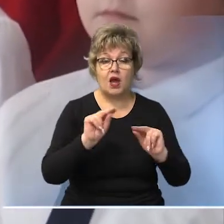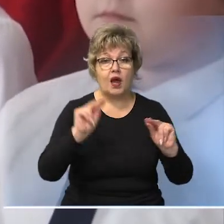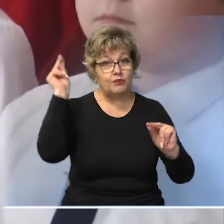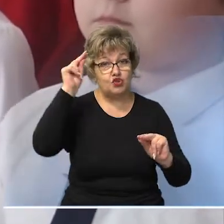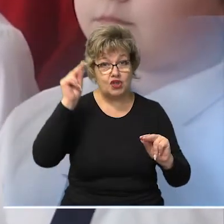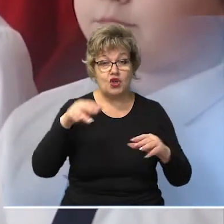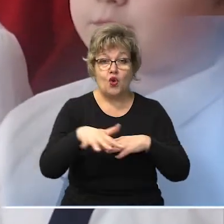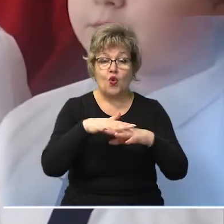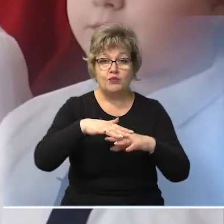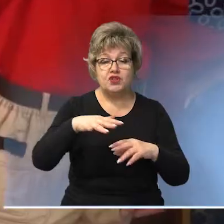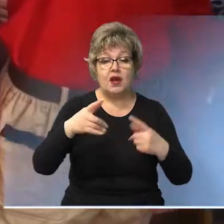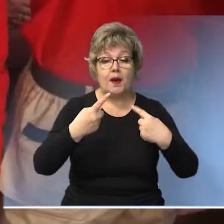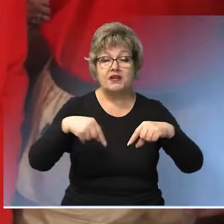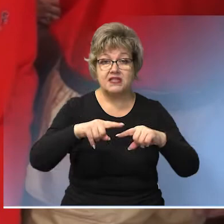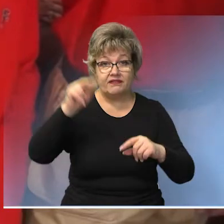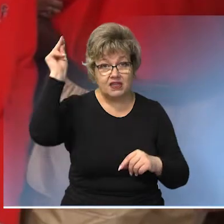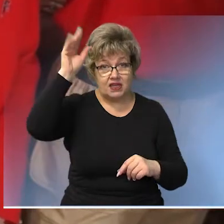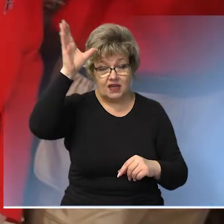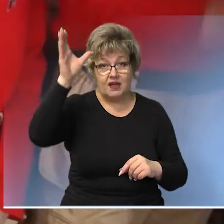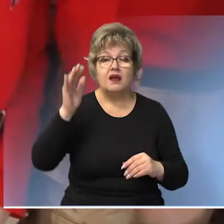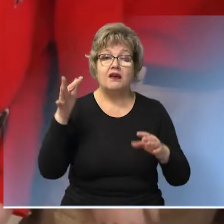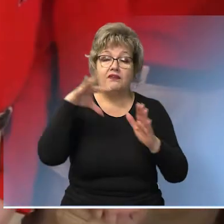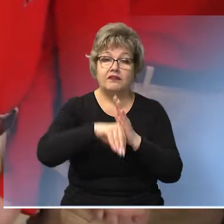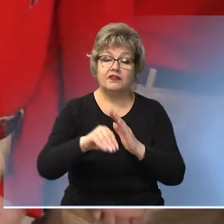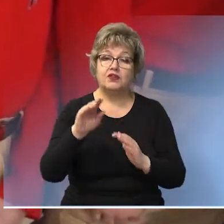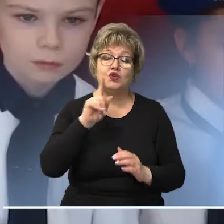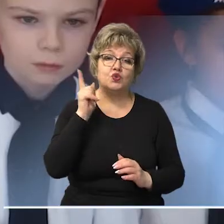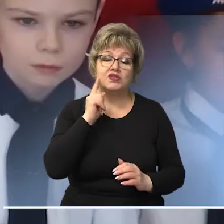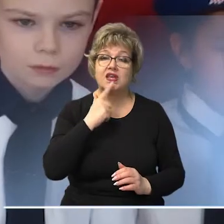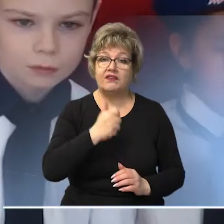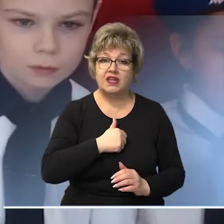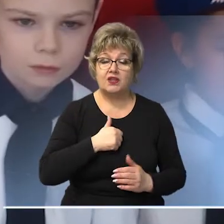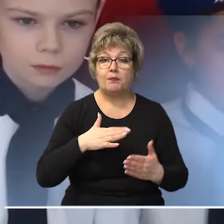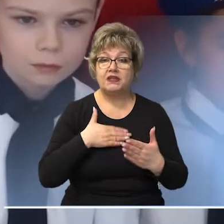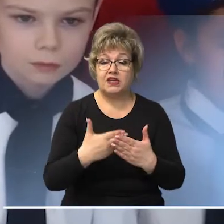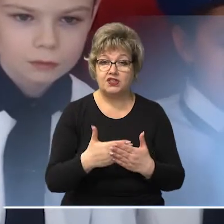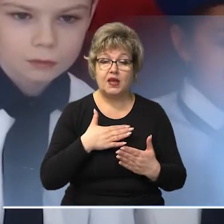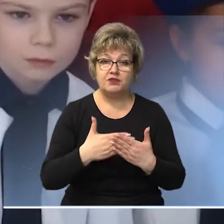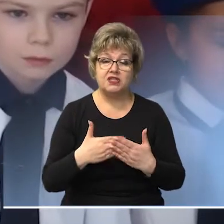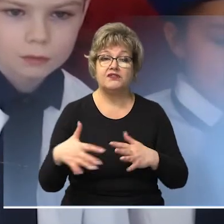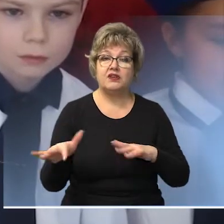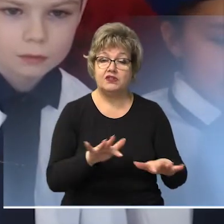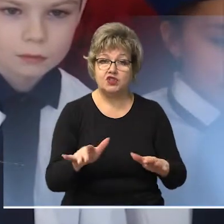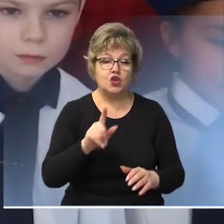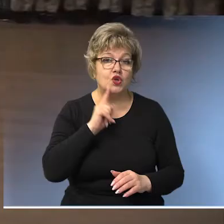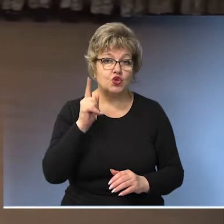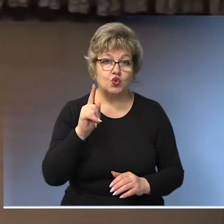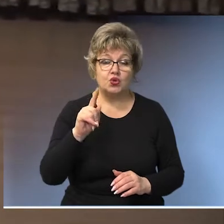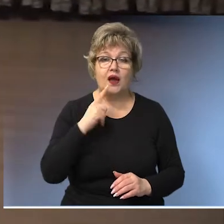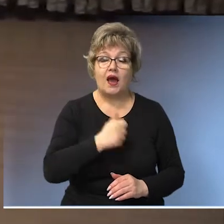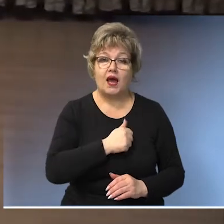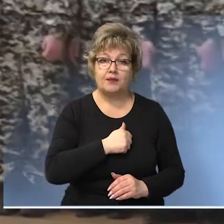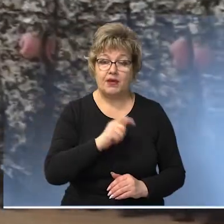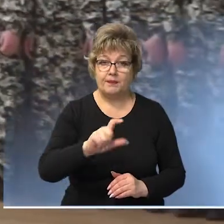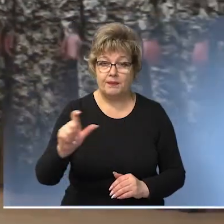вступление обучающихся общеобразовательных организаций Донецка в ряды Всероссийского Донецко-юношеского военного патриотического общественного движения